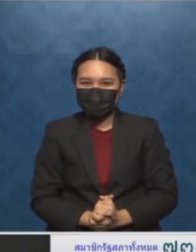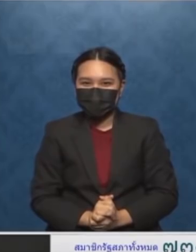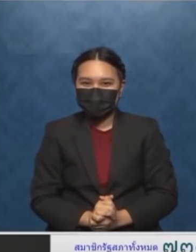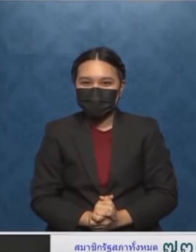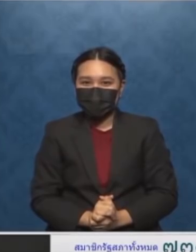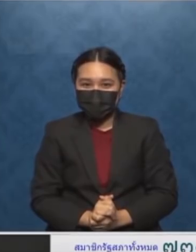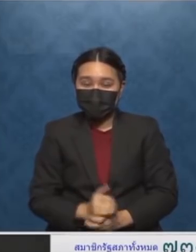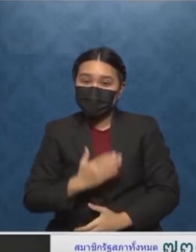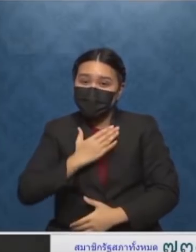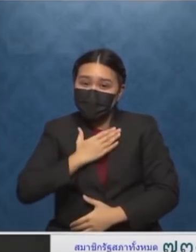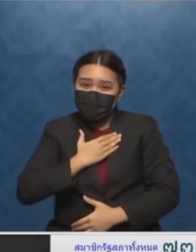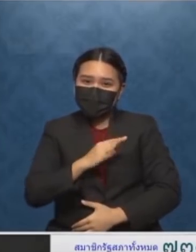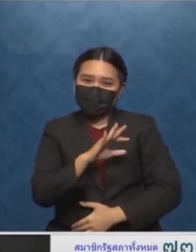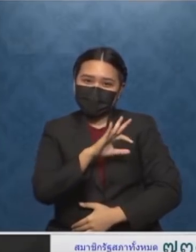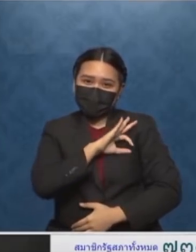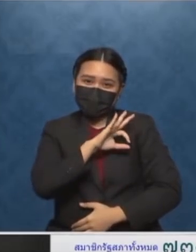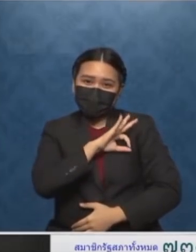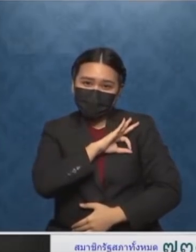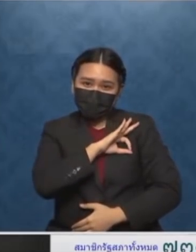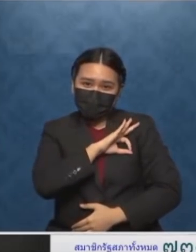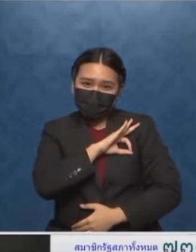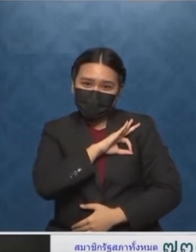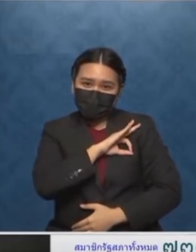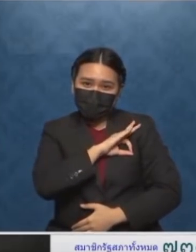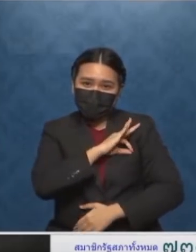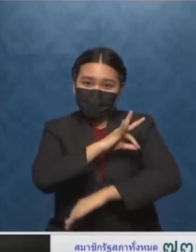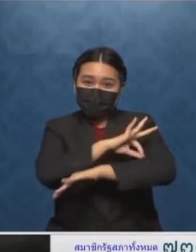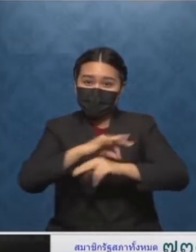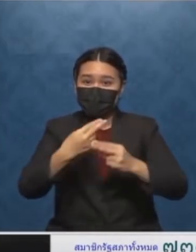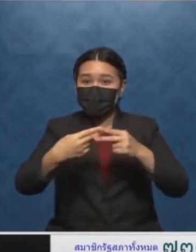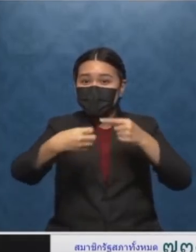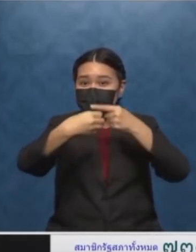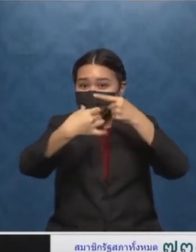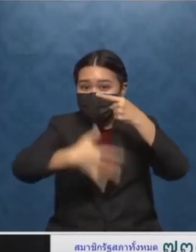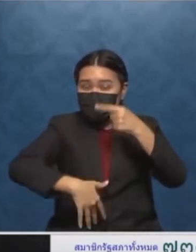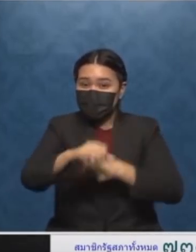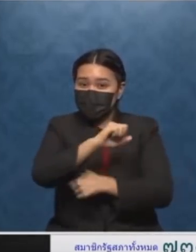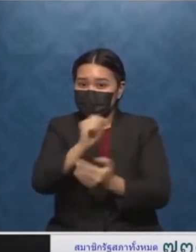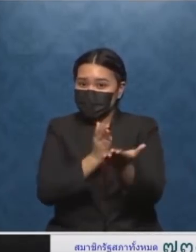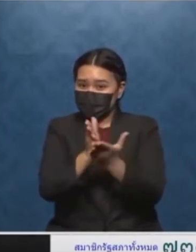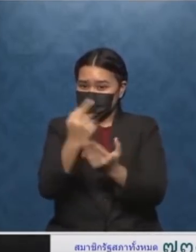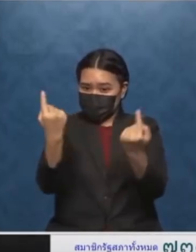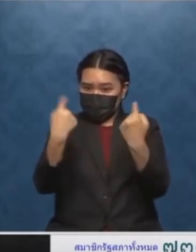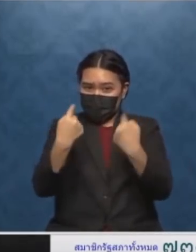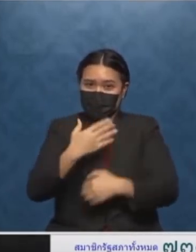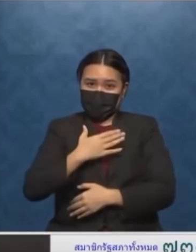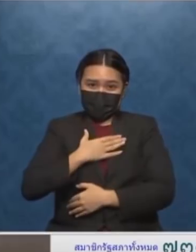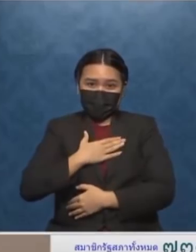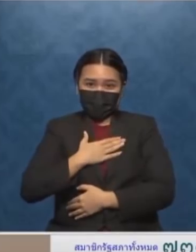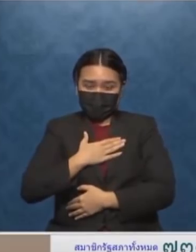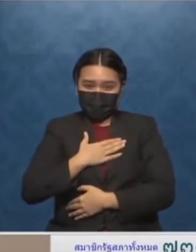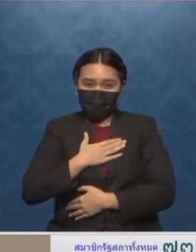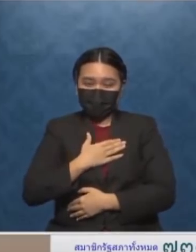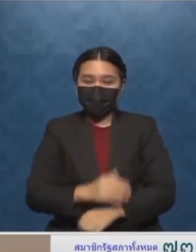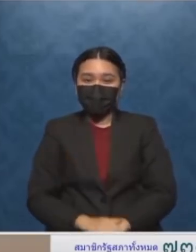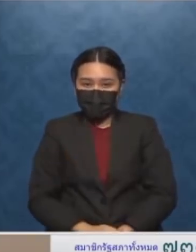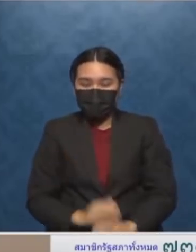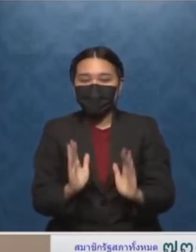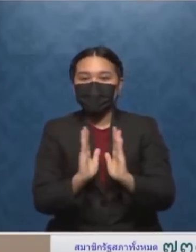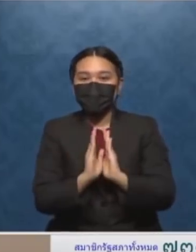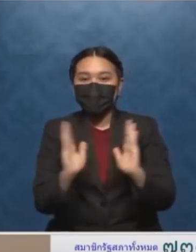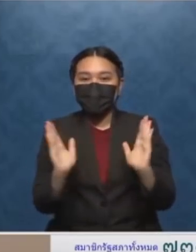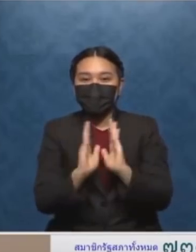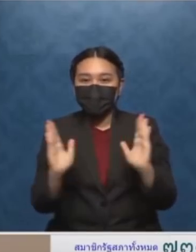ไอ้ผมมันเป็นสมาชิกบัญชีรายชื่อส.ส.เขตเขาไม่ได้ว่าผม ก็ด้วยความขอบพระคุณ